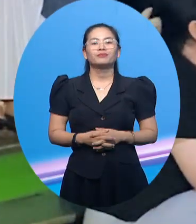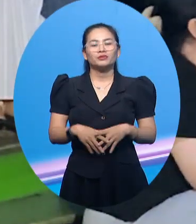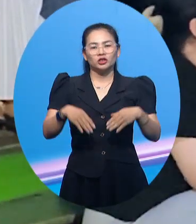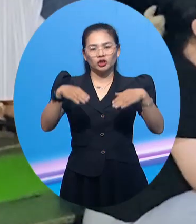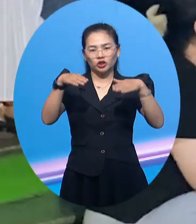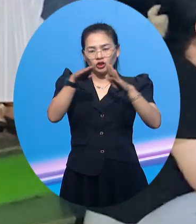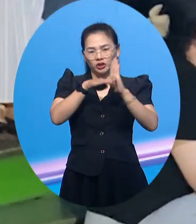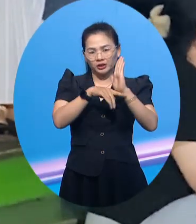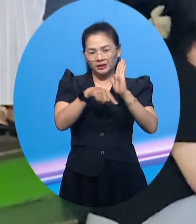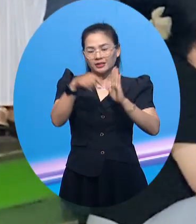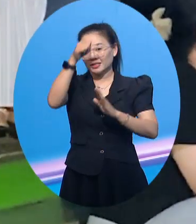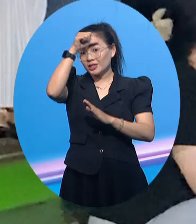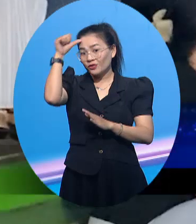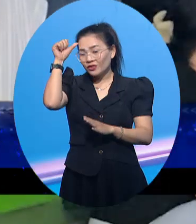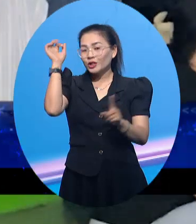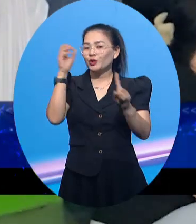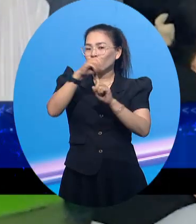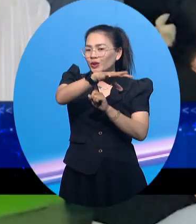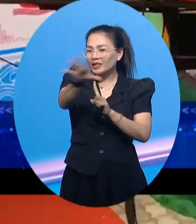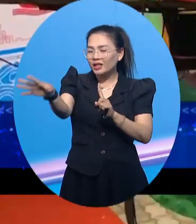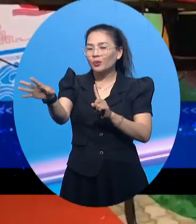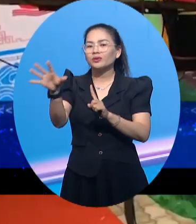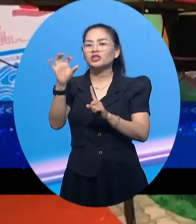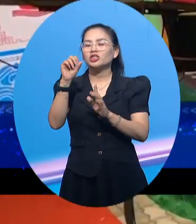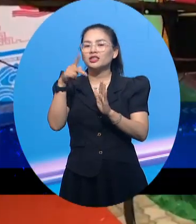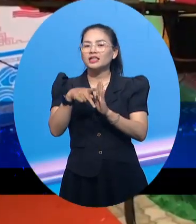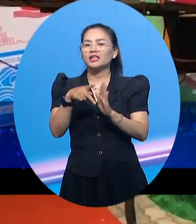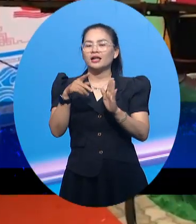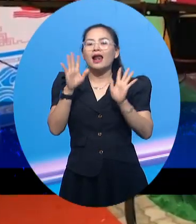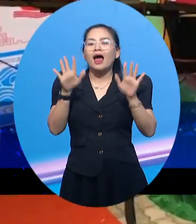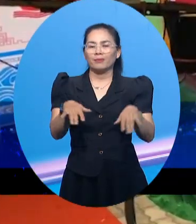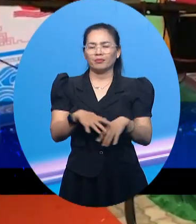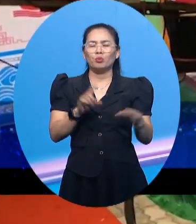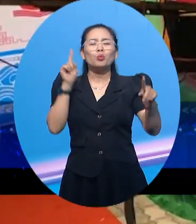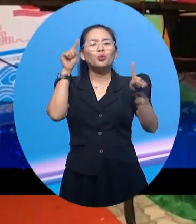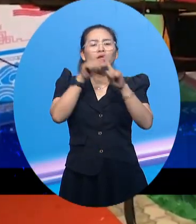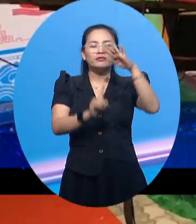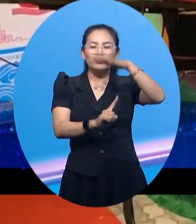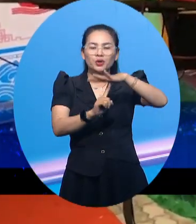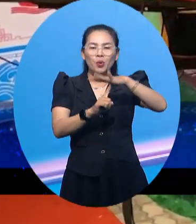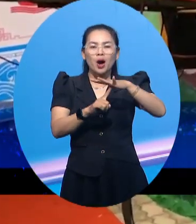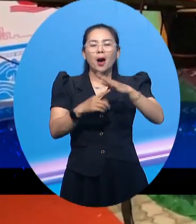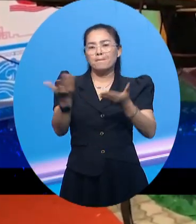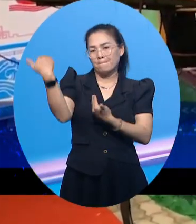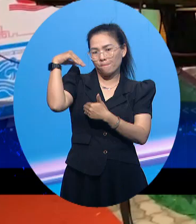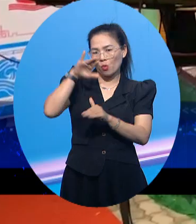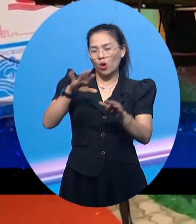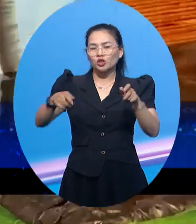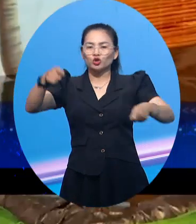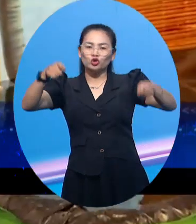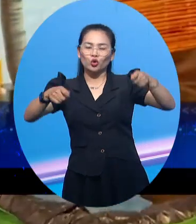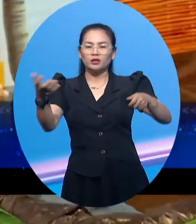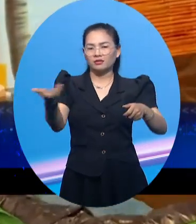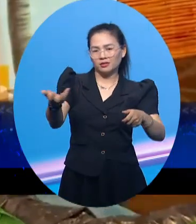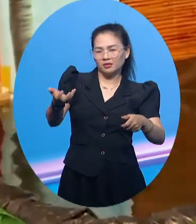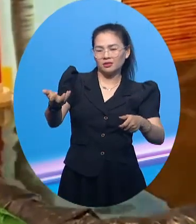Chương trình do các bạn sinh viên ngành truyền thông và tổ chức sự kiện của trường thực hiện, với ý nghĩa mang văn hóa nghệ thuật múa rối nước đến gần hơn với khán giả miền